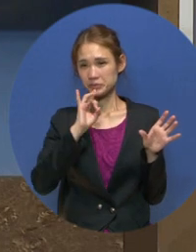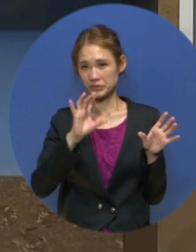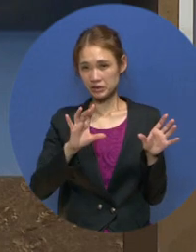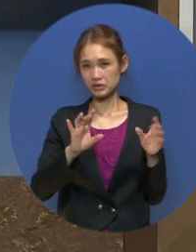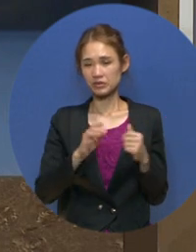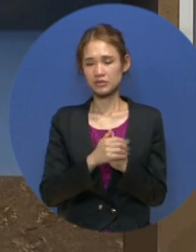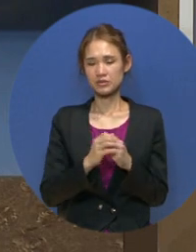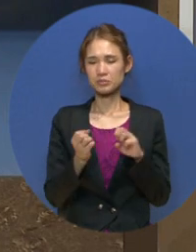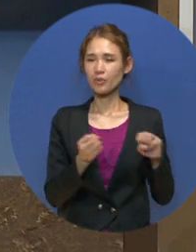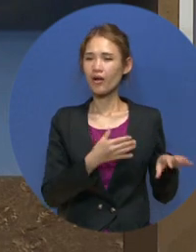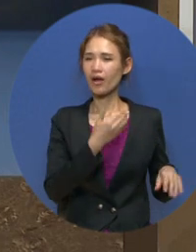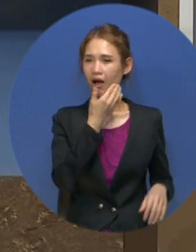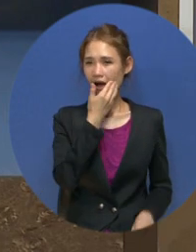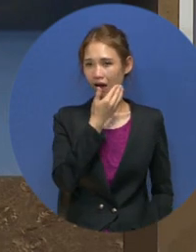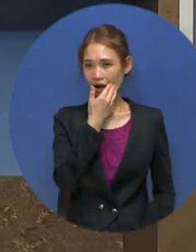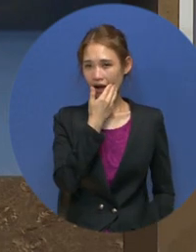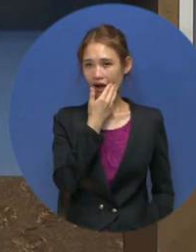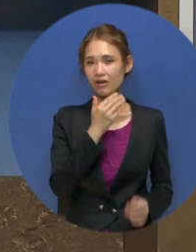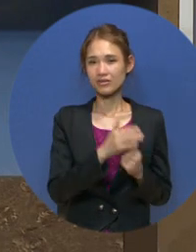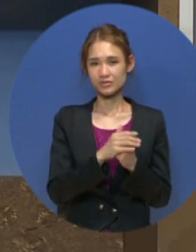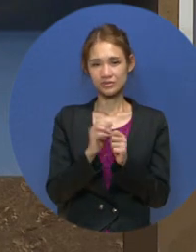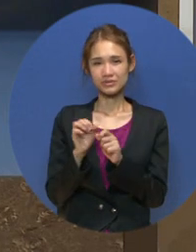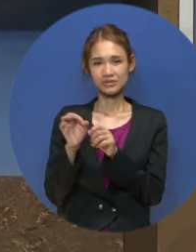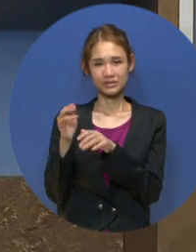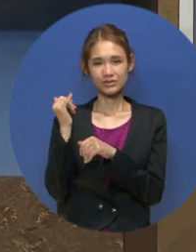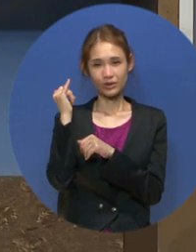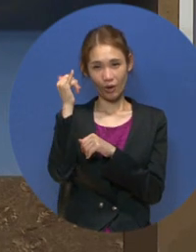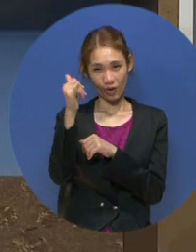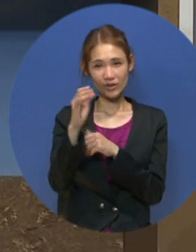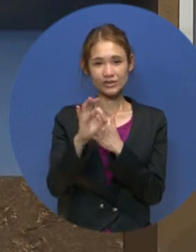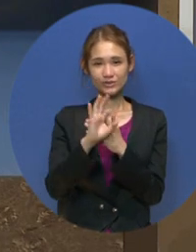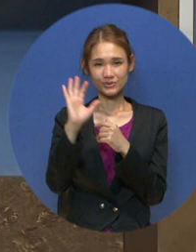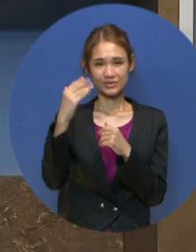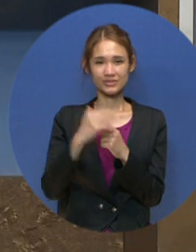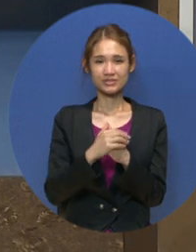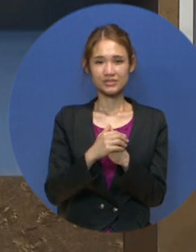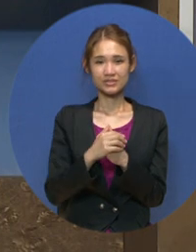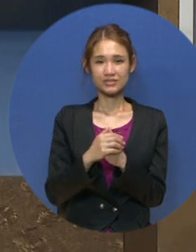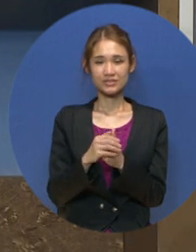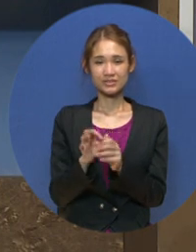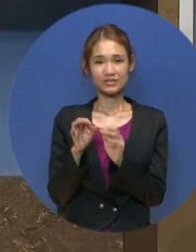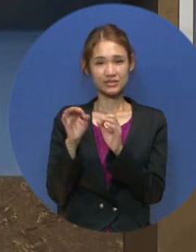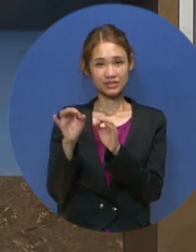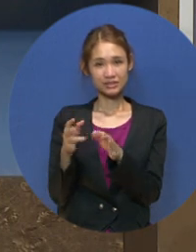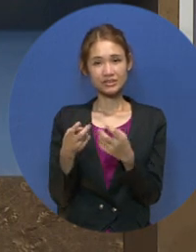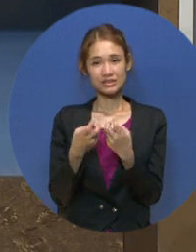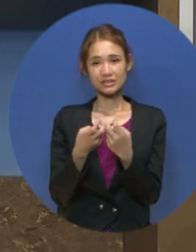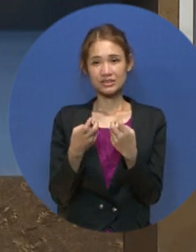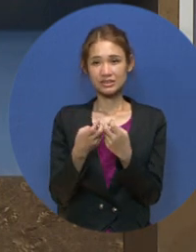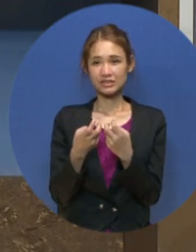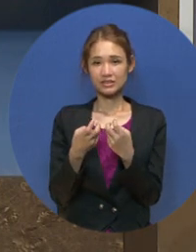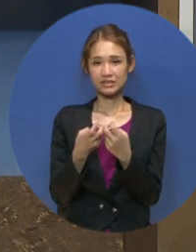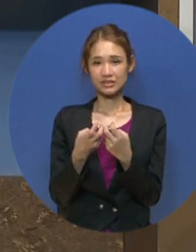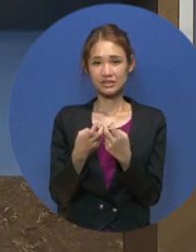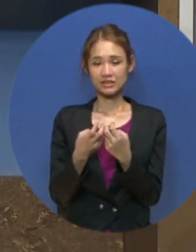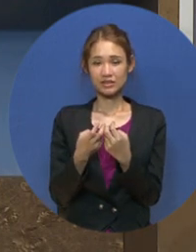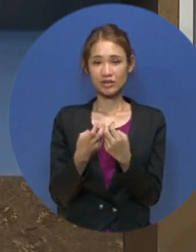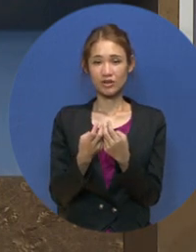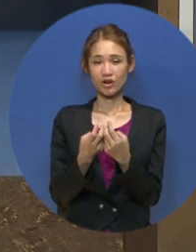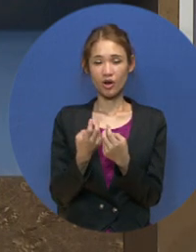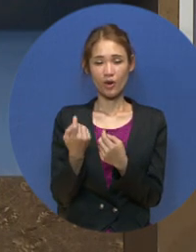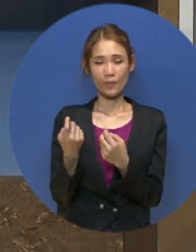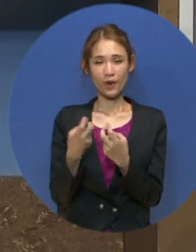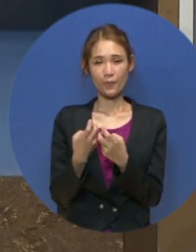아깝고 그럴 때는 숲스토리에 예, 가져가면 전화 주시면 됩니다. 아, 그러면은 이 네. 기부를 하는